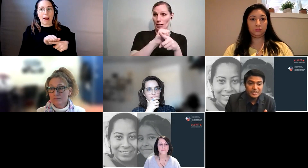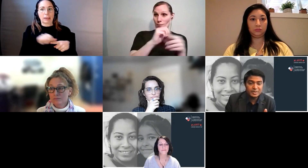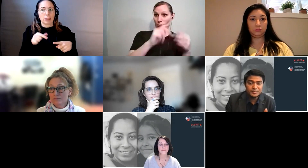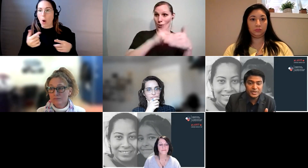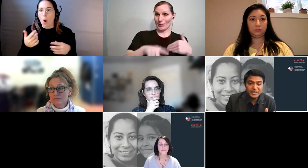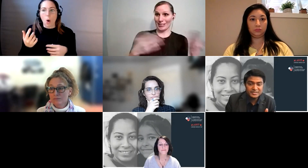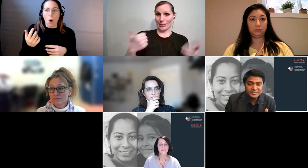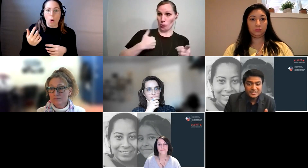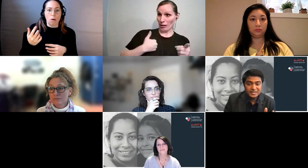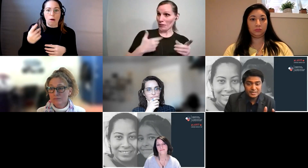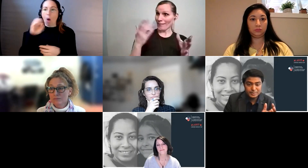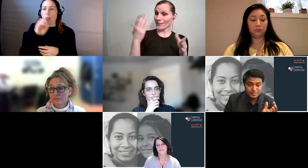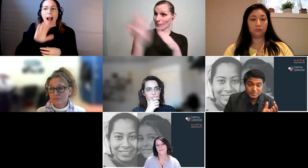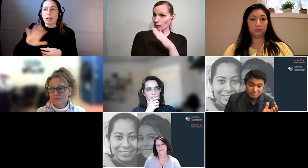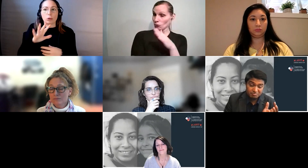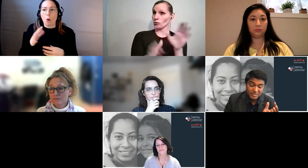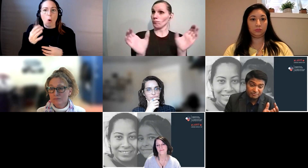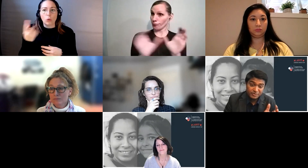Ontario. Mais